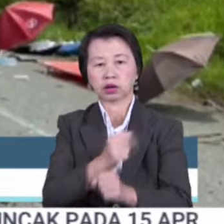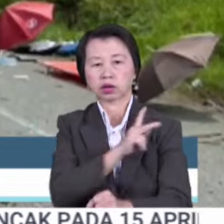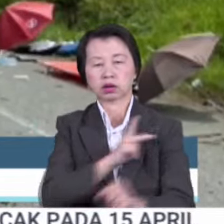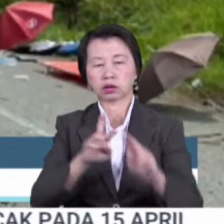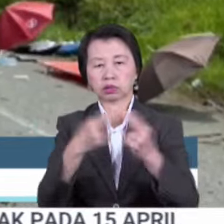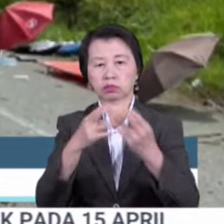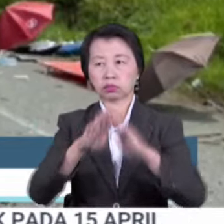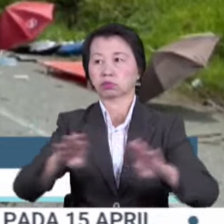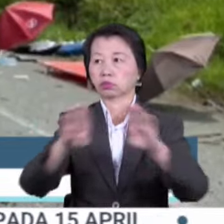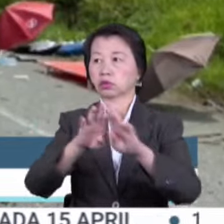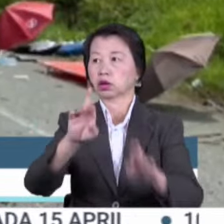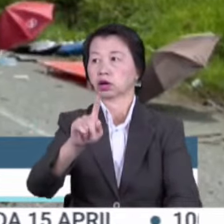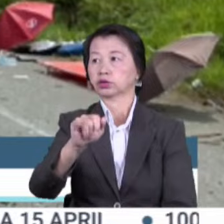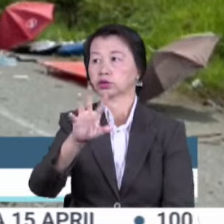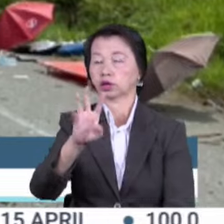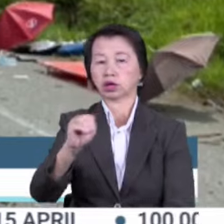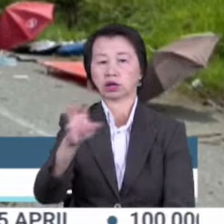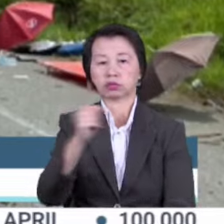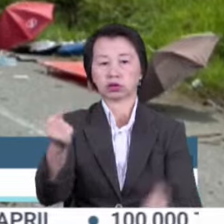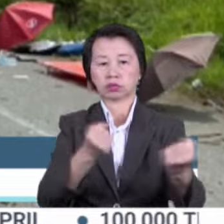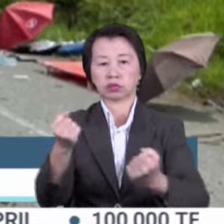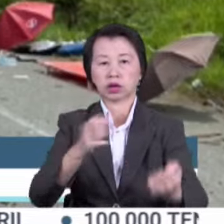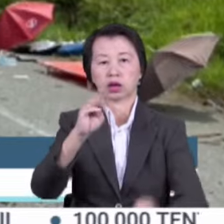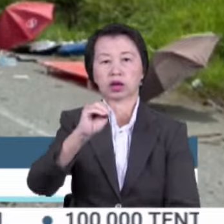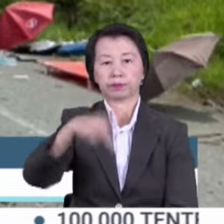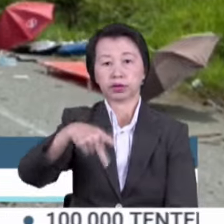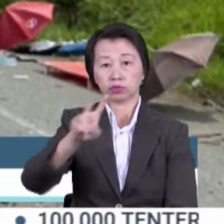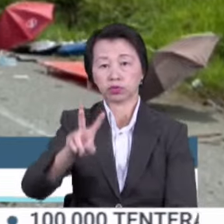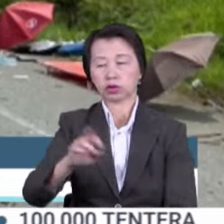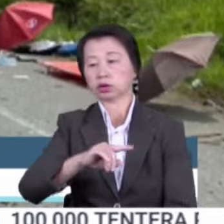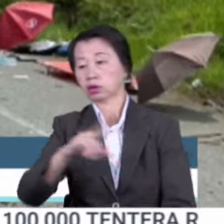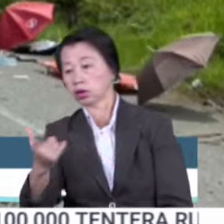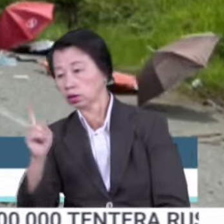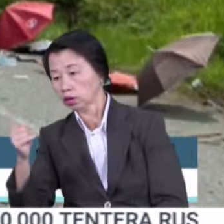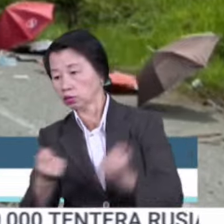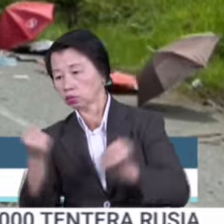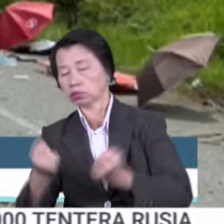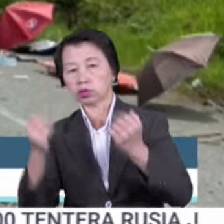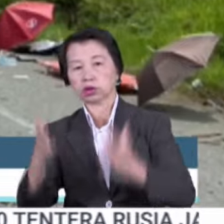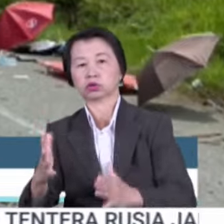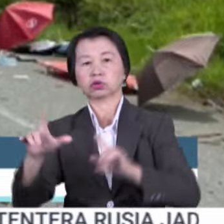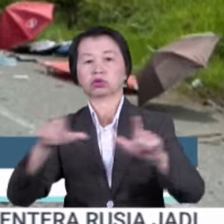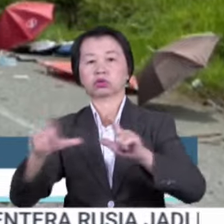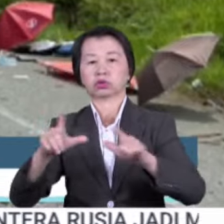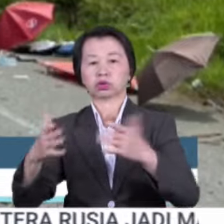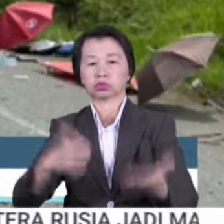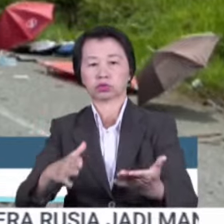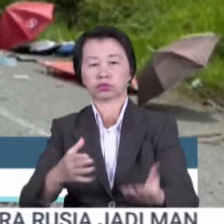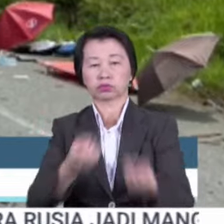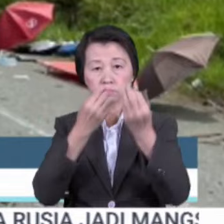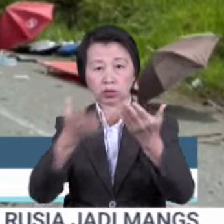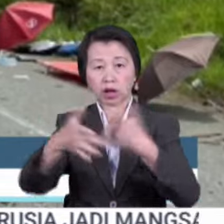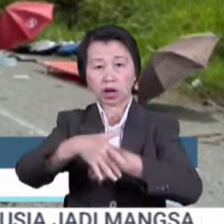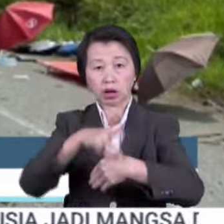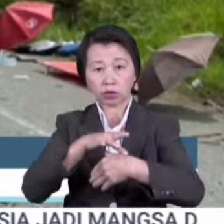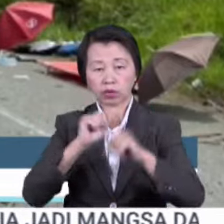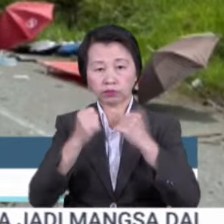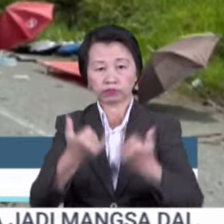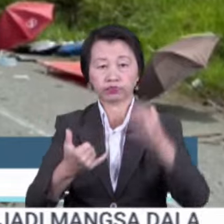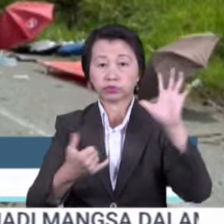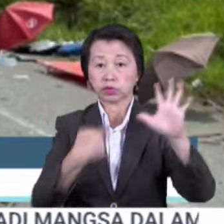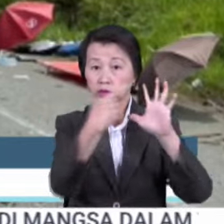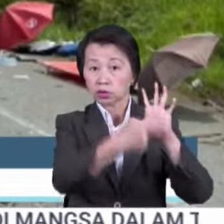unit saluran berita ATM yang memandu MTV dan seorang lagi yang mau pemandulori dasarkan maklumat awal terdapat 5